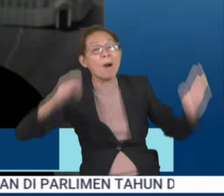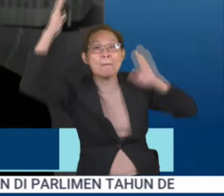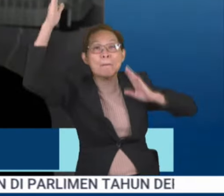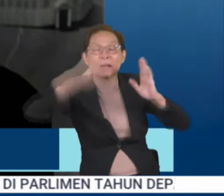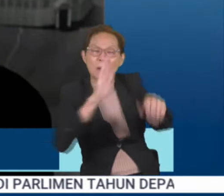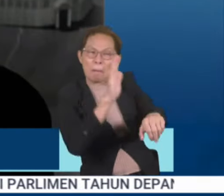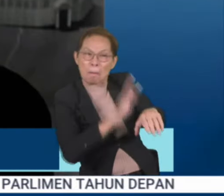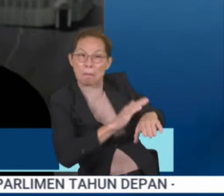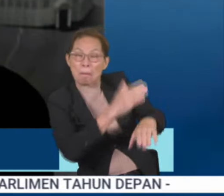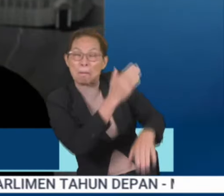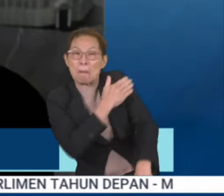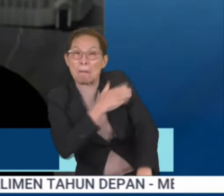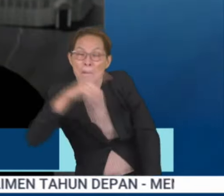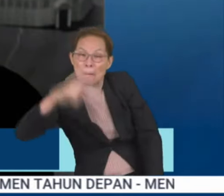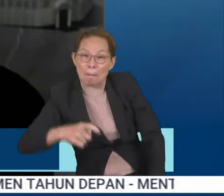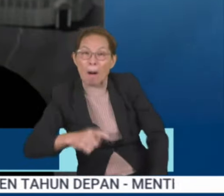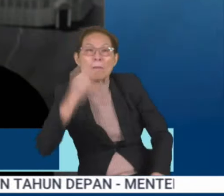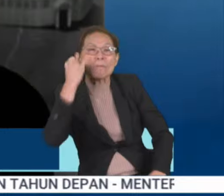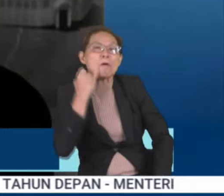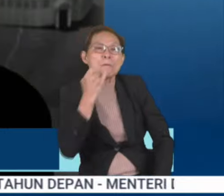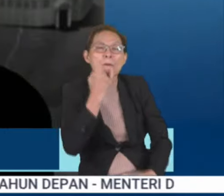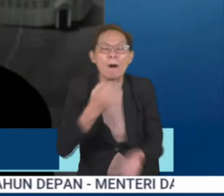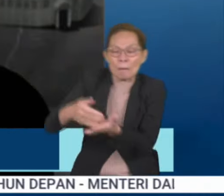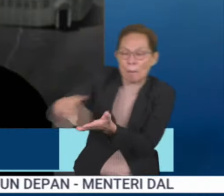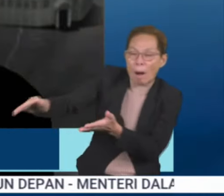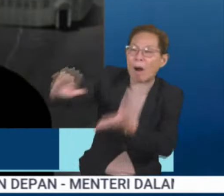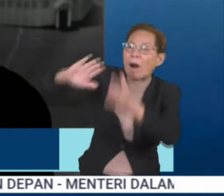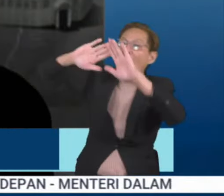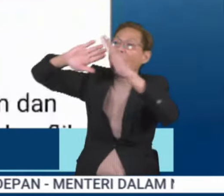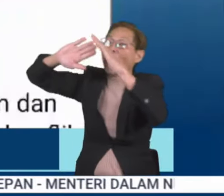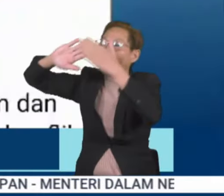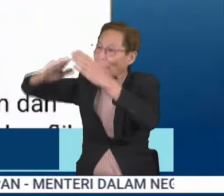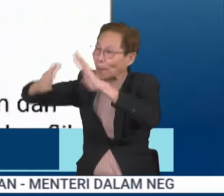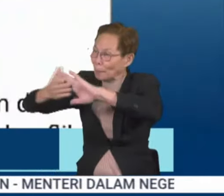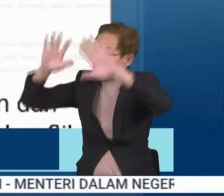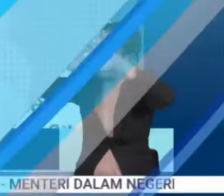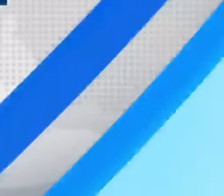Malaysia mendesak agar kebiadaban Israel disanggah komuniti antarabangsa.